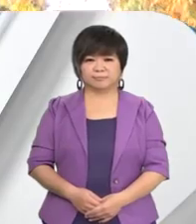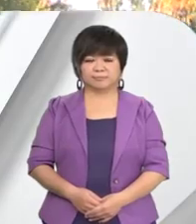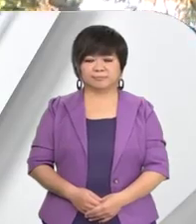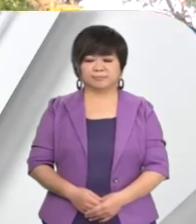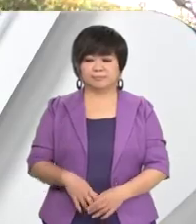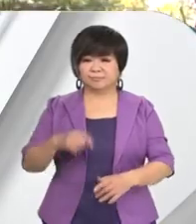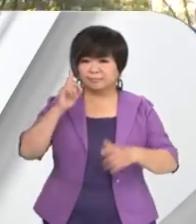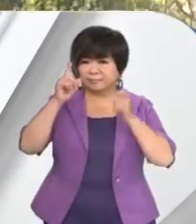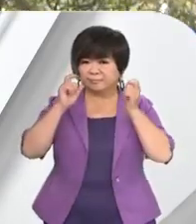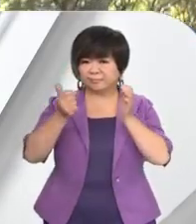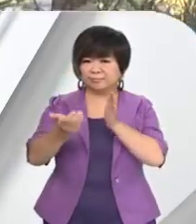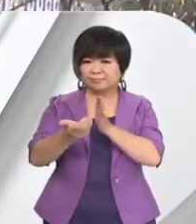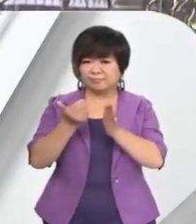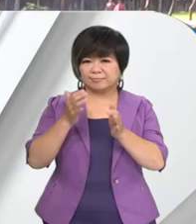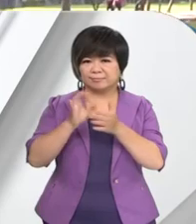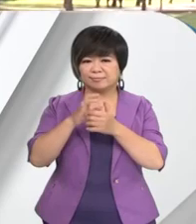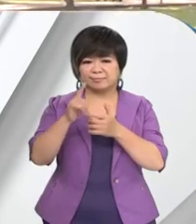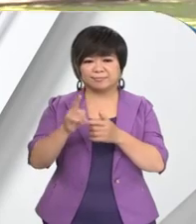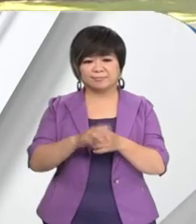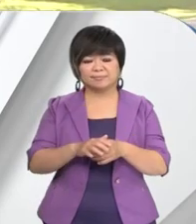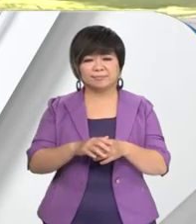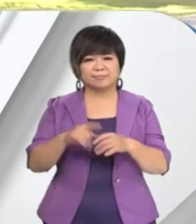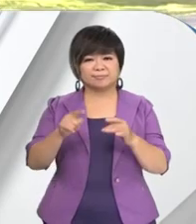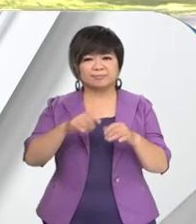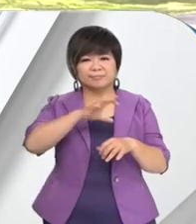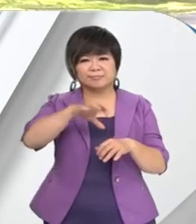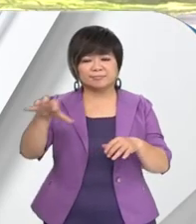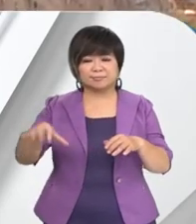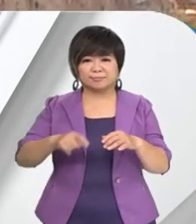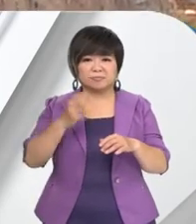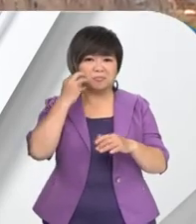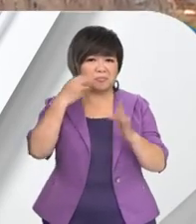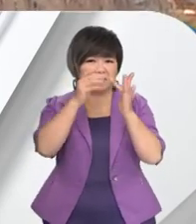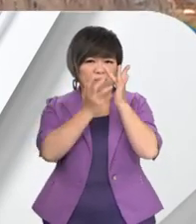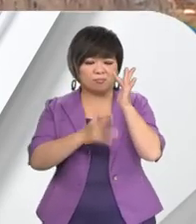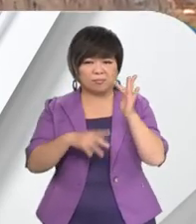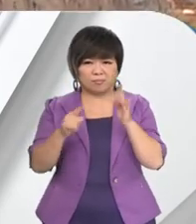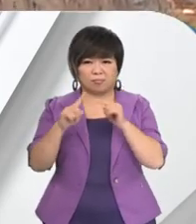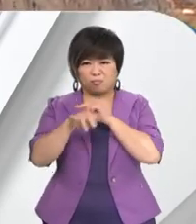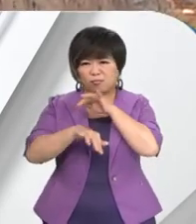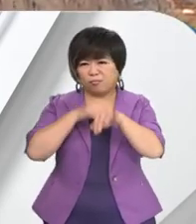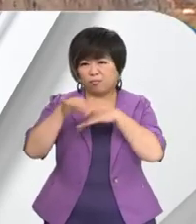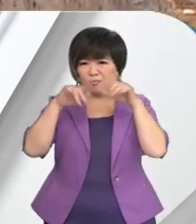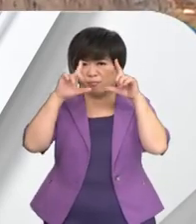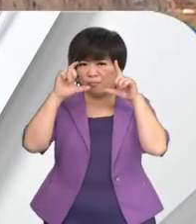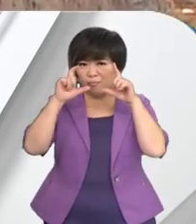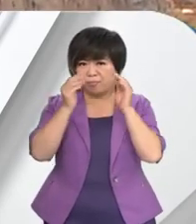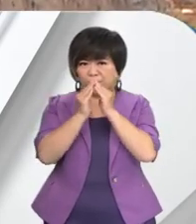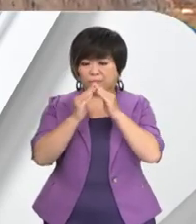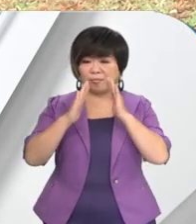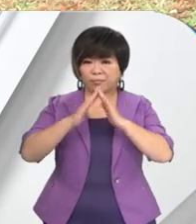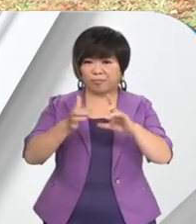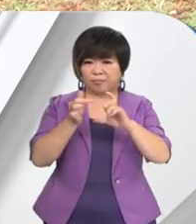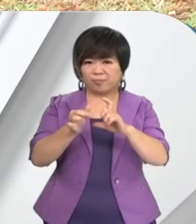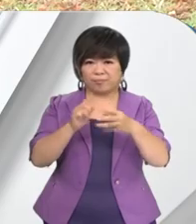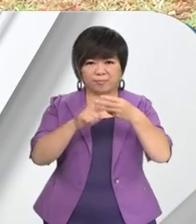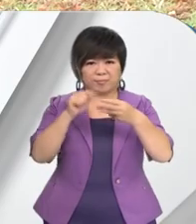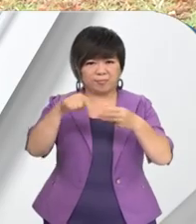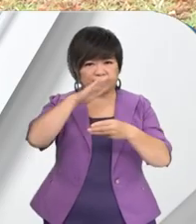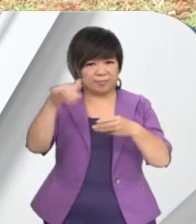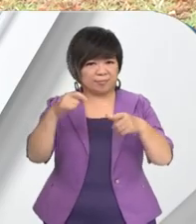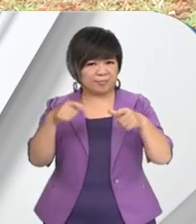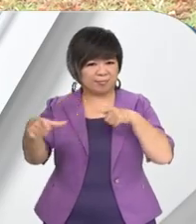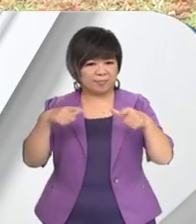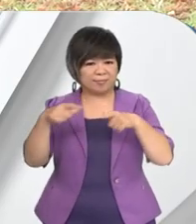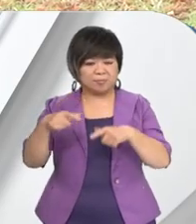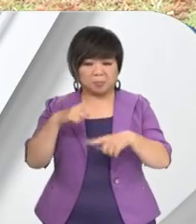求力过年前前，高铁的美国非常经典，拢是欠满翕相的人。不过咧，桃园市区的牛山公园，十九